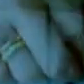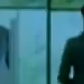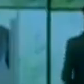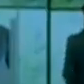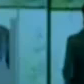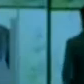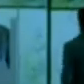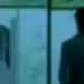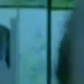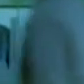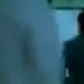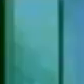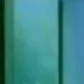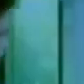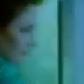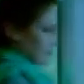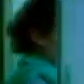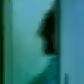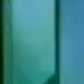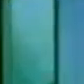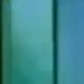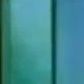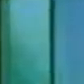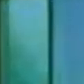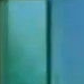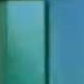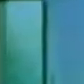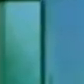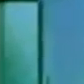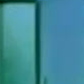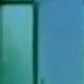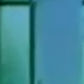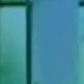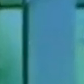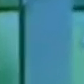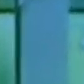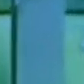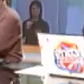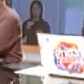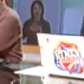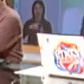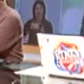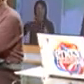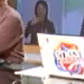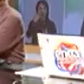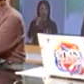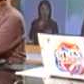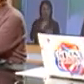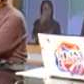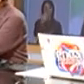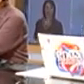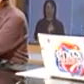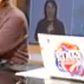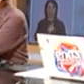ვისაც დაკარგული აქვს ასე ვთქვათ საქართველოს მოქალაქეობა, მას აქვს ჯერ კიდევ წლის ბოლომდე საშუალება რომ ეს საქართველოს